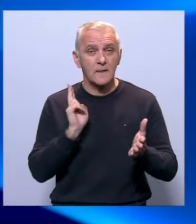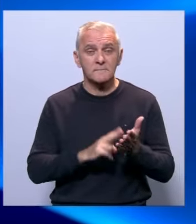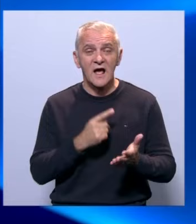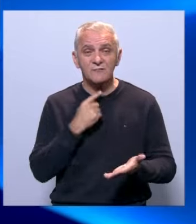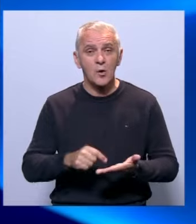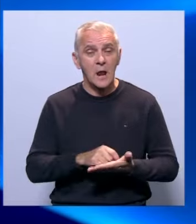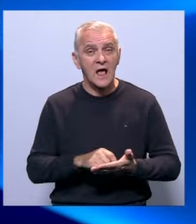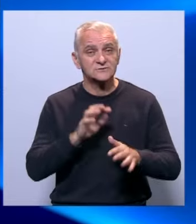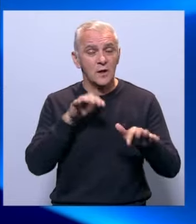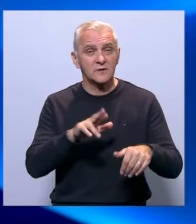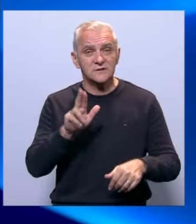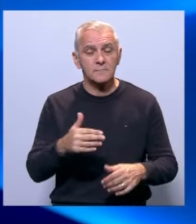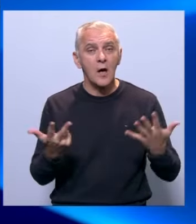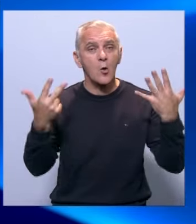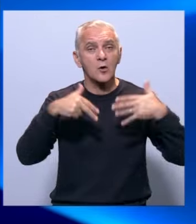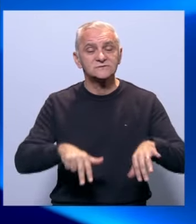glasa u Jablanici imalo je